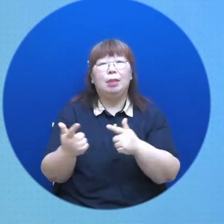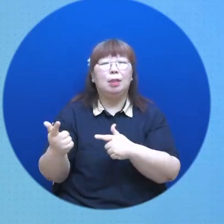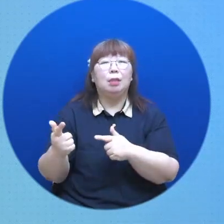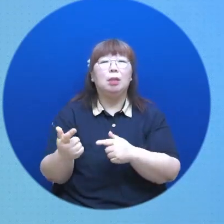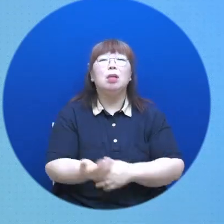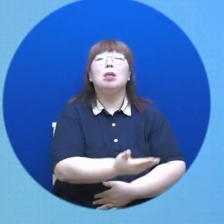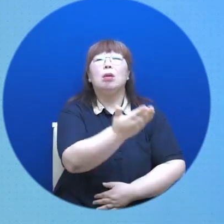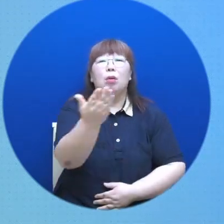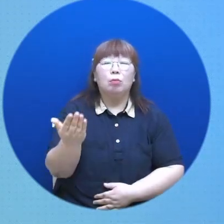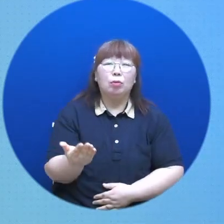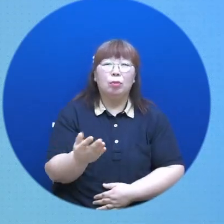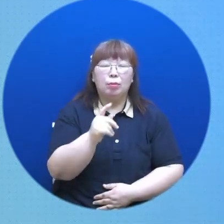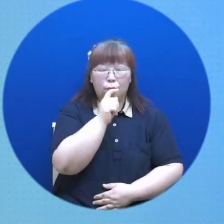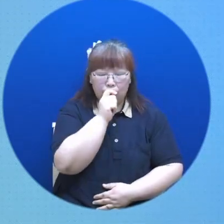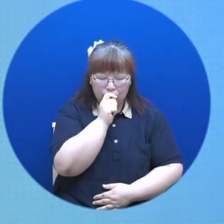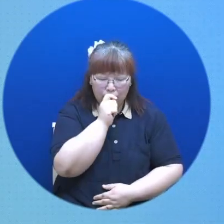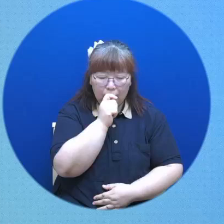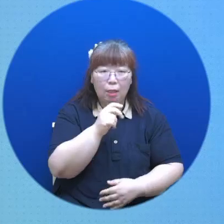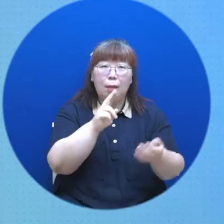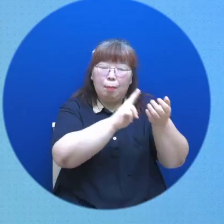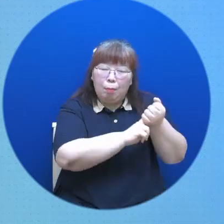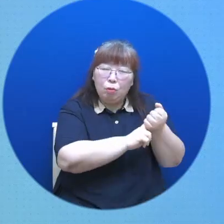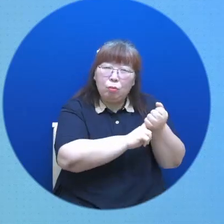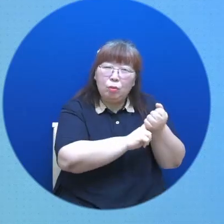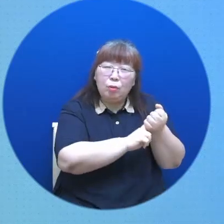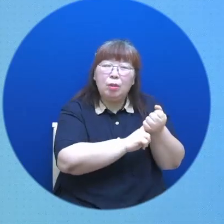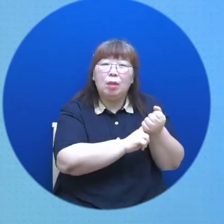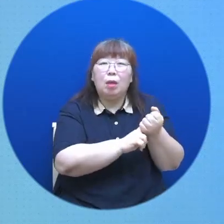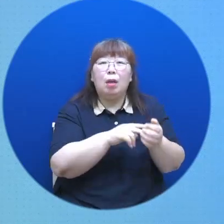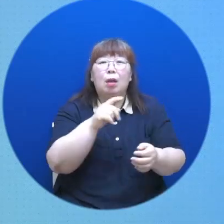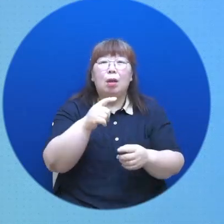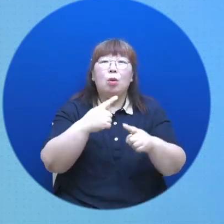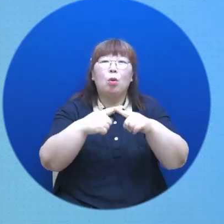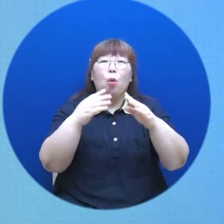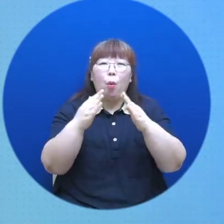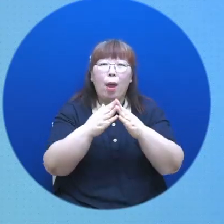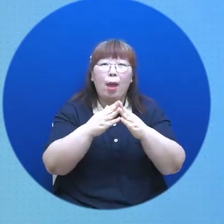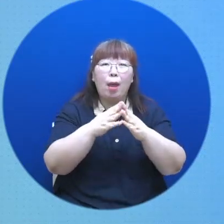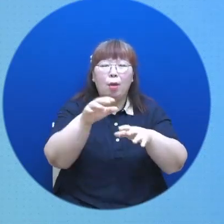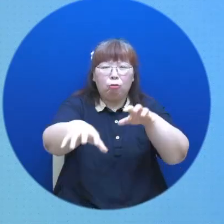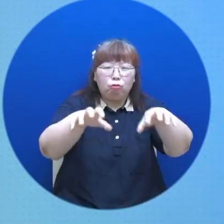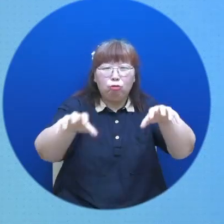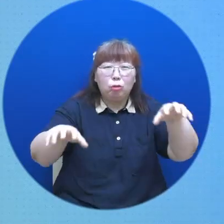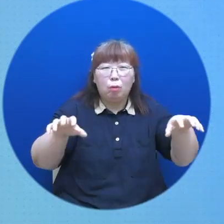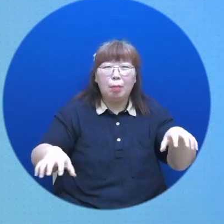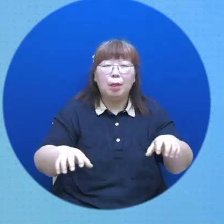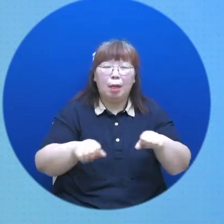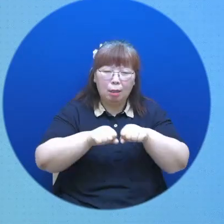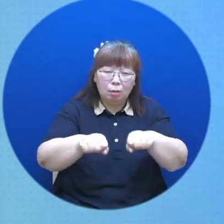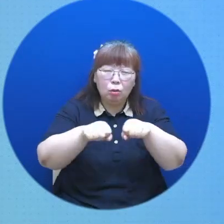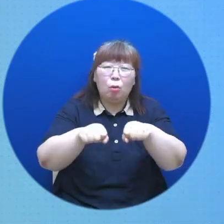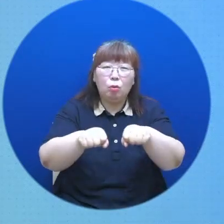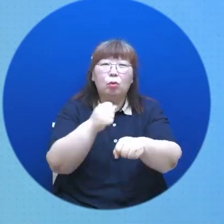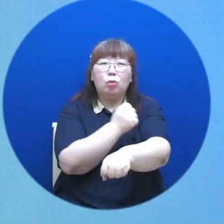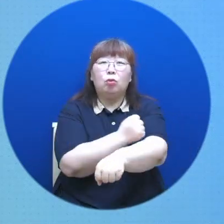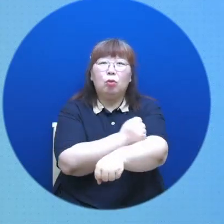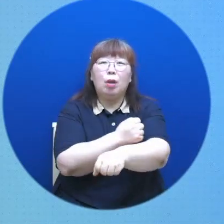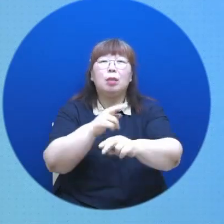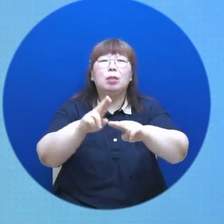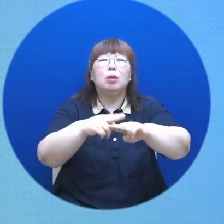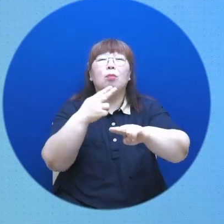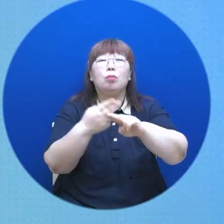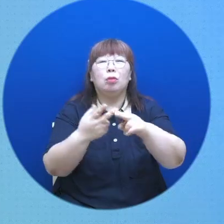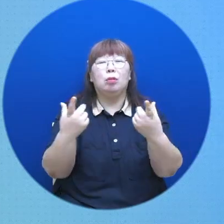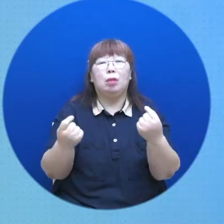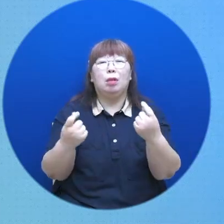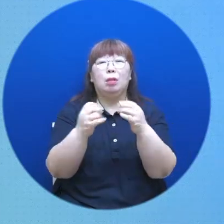여러분 묵묵히 보이지 않는 곳에서 교회 구석구석을 청소해 주시는 그 선물들이 계시다는